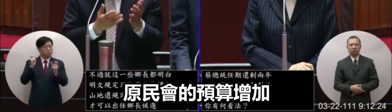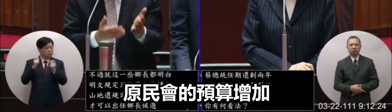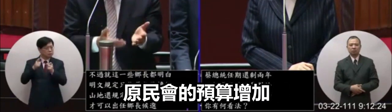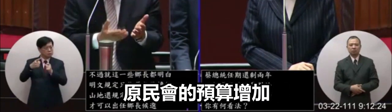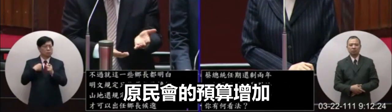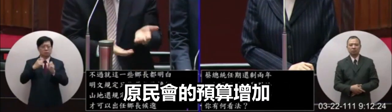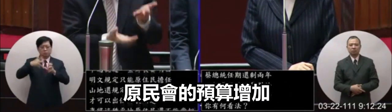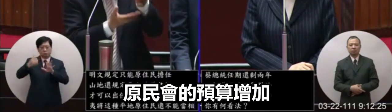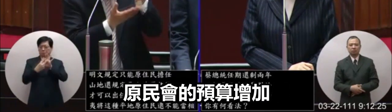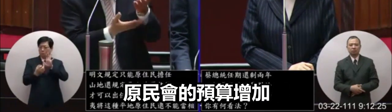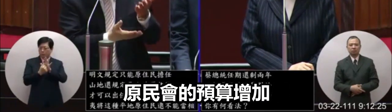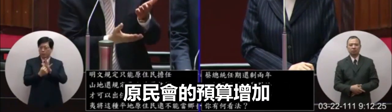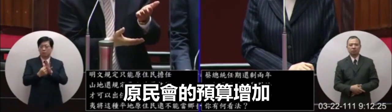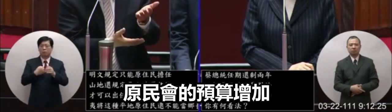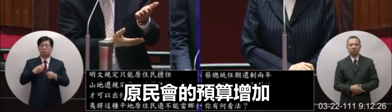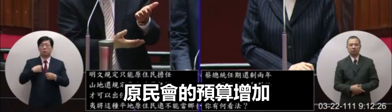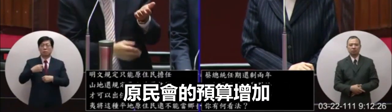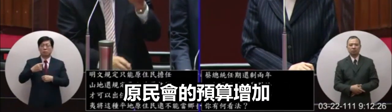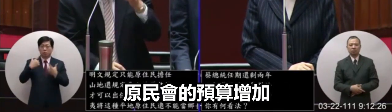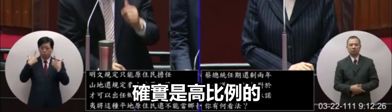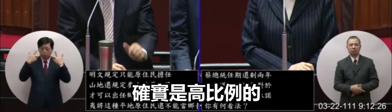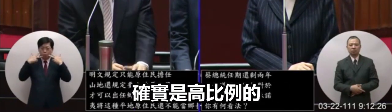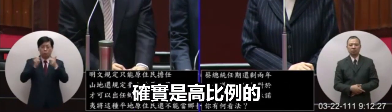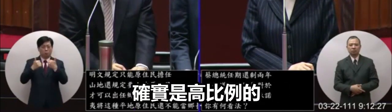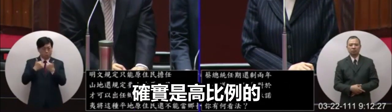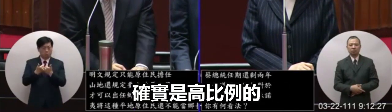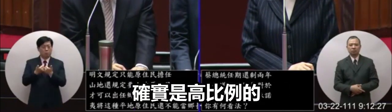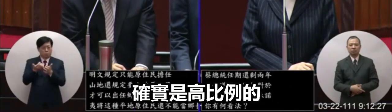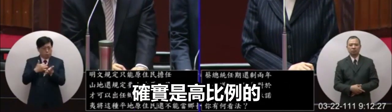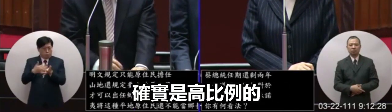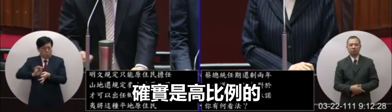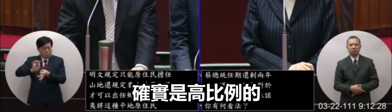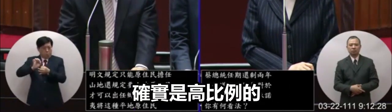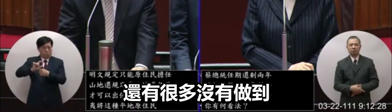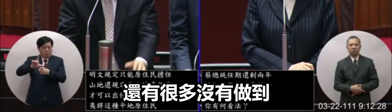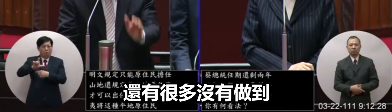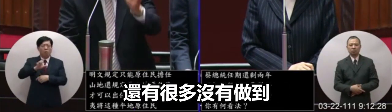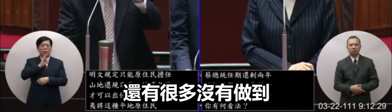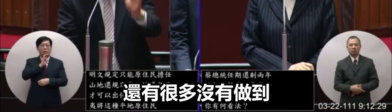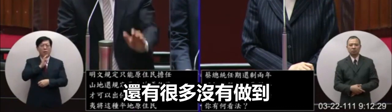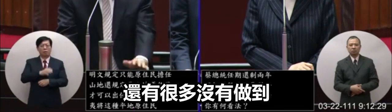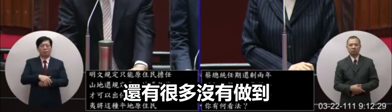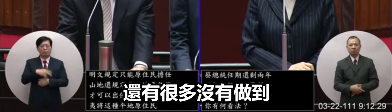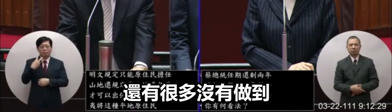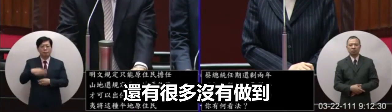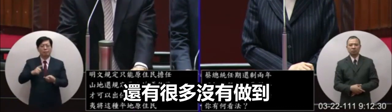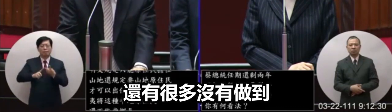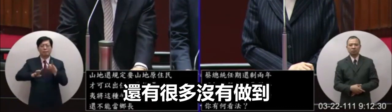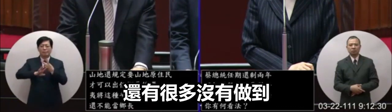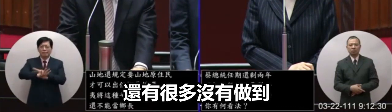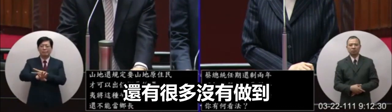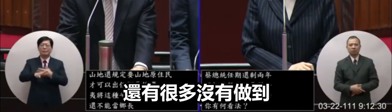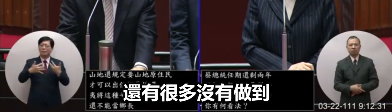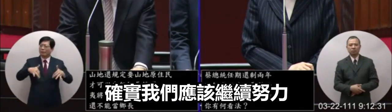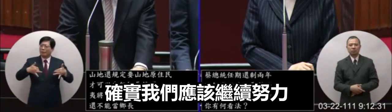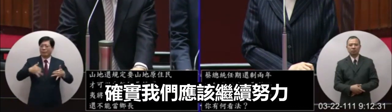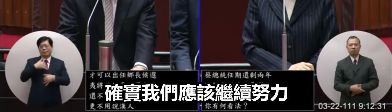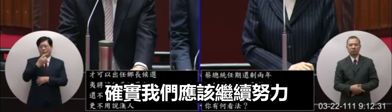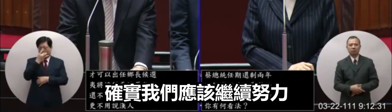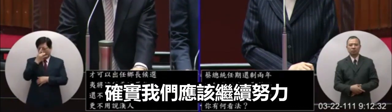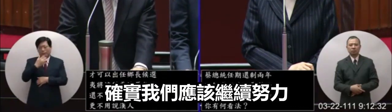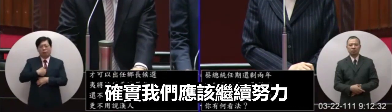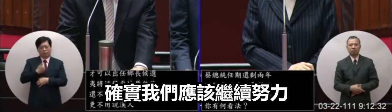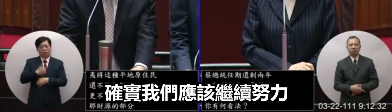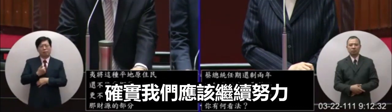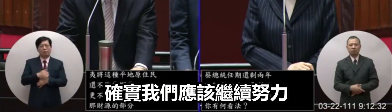年，原民会的预算增加确实是高比例的，那还有很多没有做到，确